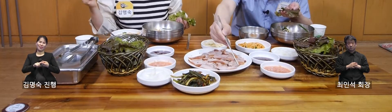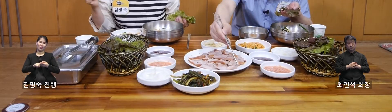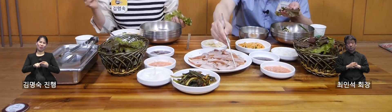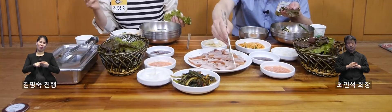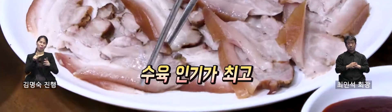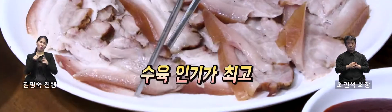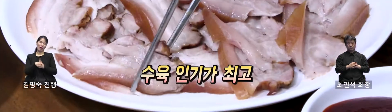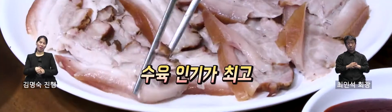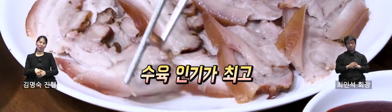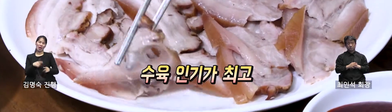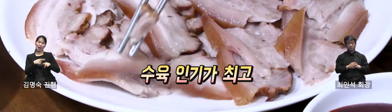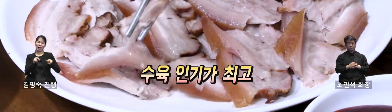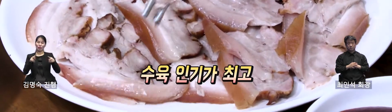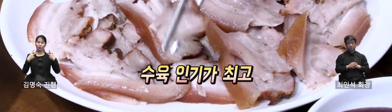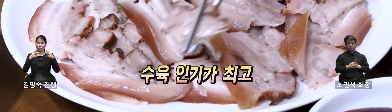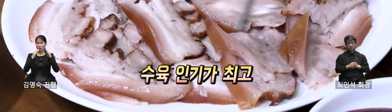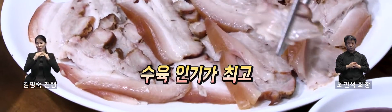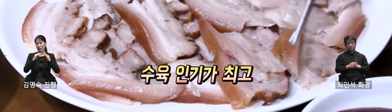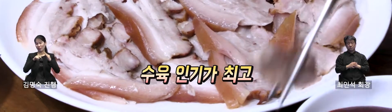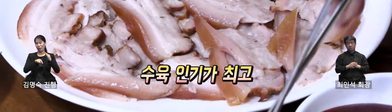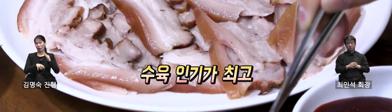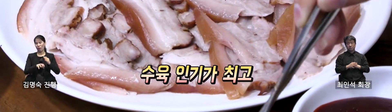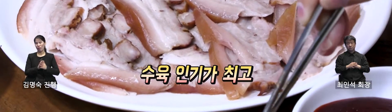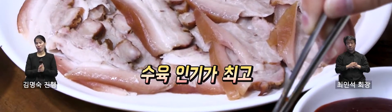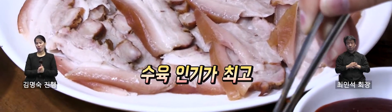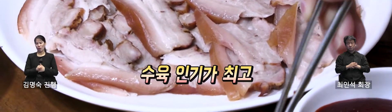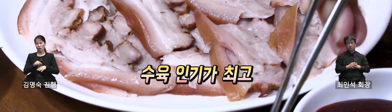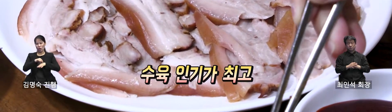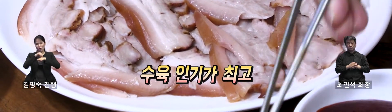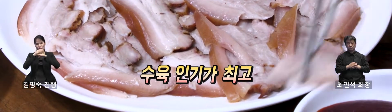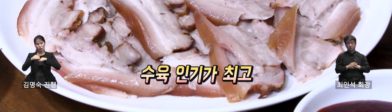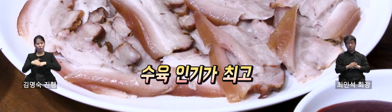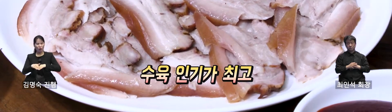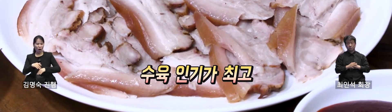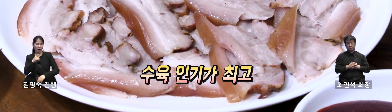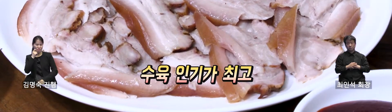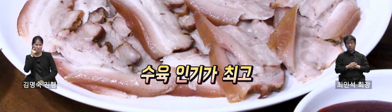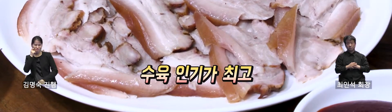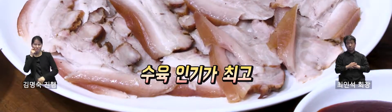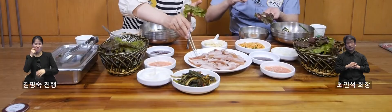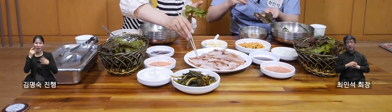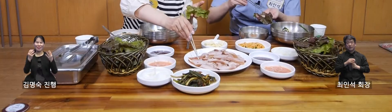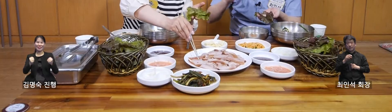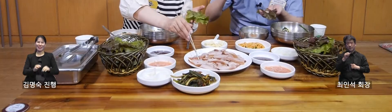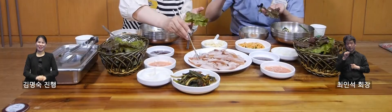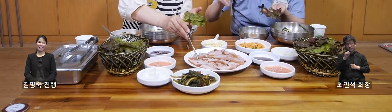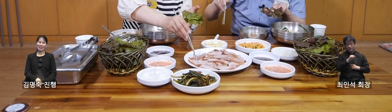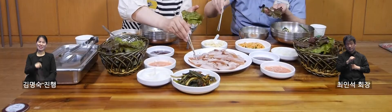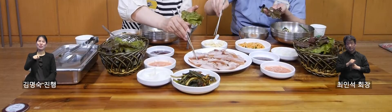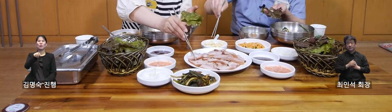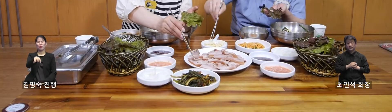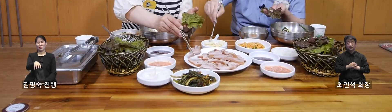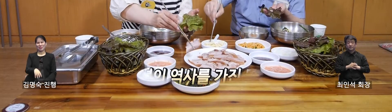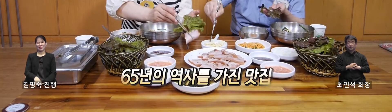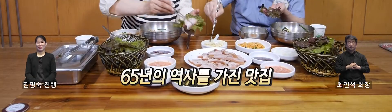네네. 이 칼국수의 집에서 아주 수육 인기가 장난이 아니더라고요. 네. 그리고 여기가